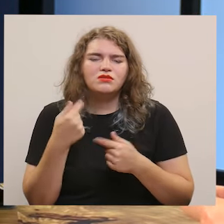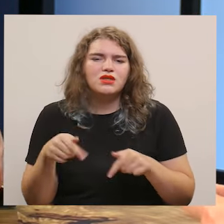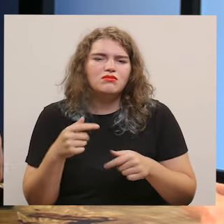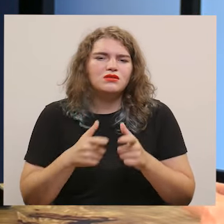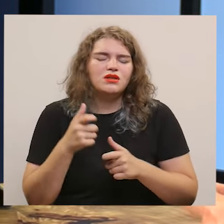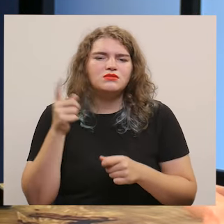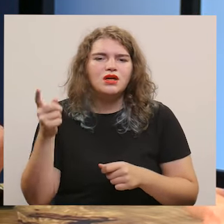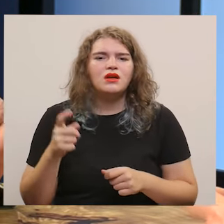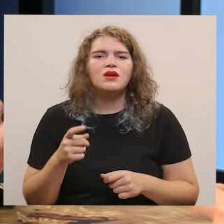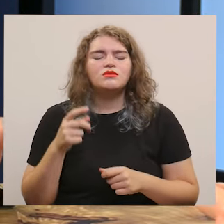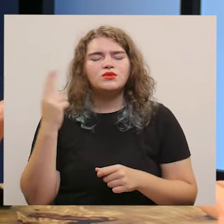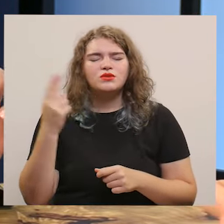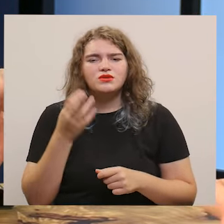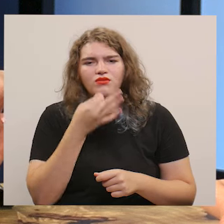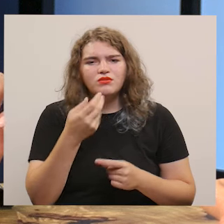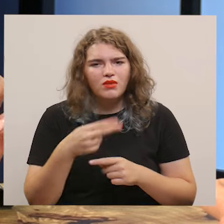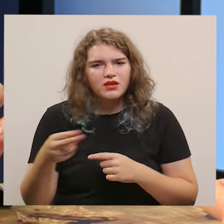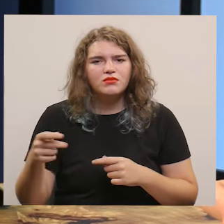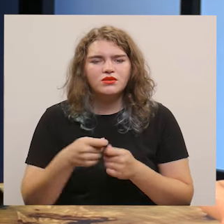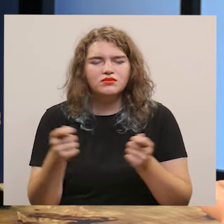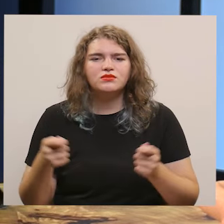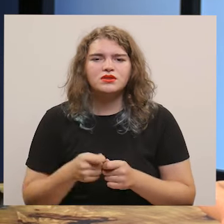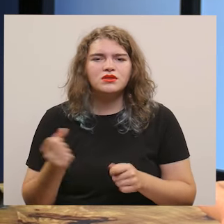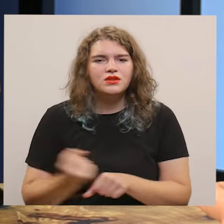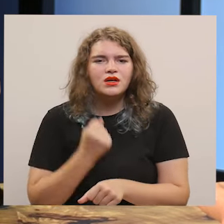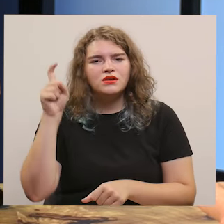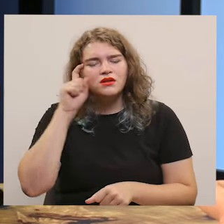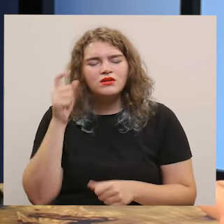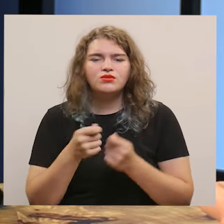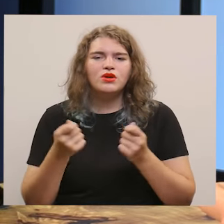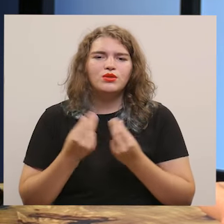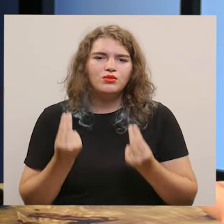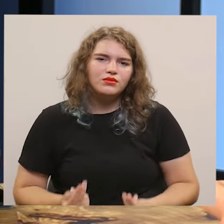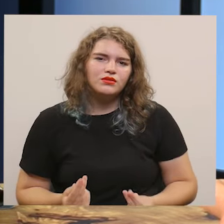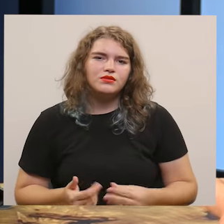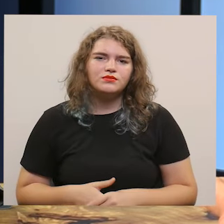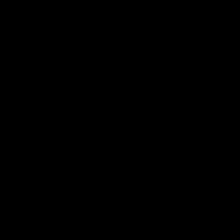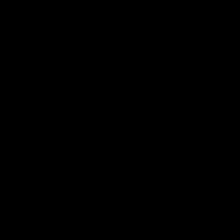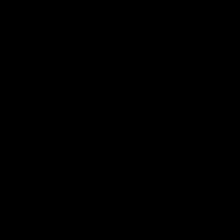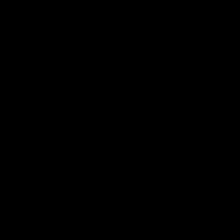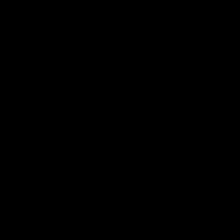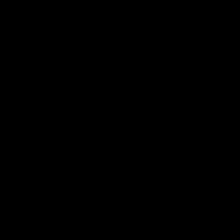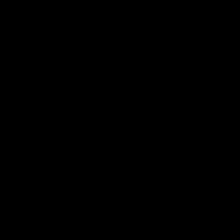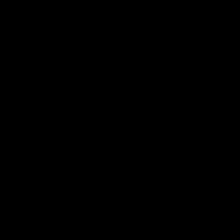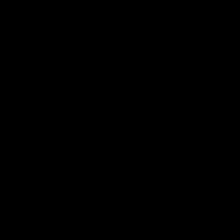Dumnezeu să ne vorbească în continuare tuturor. Și să ne întărească credința. Toate cele bune!